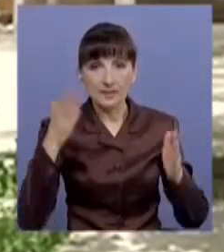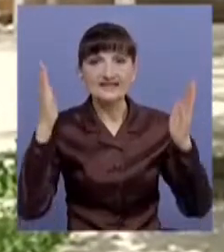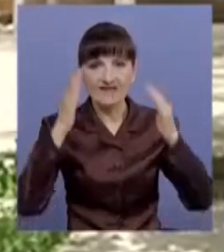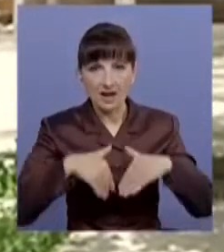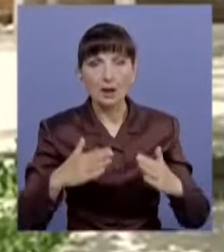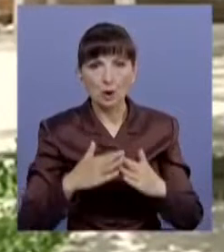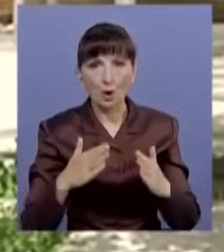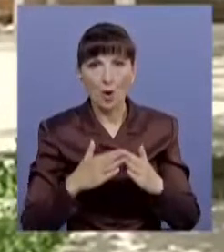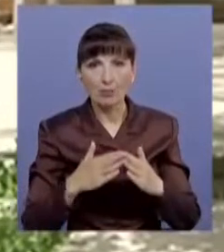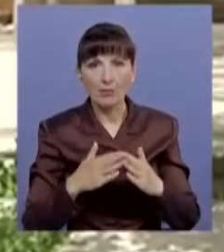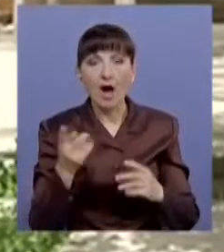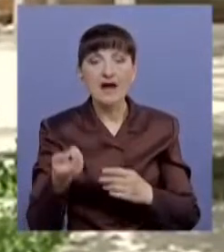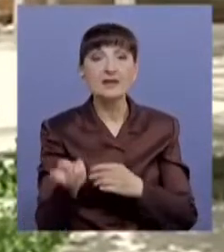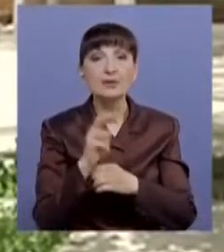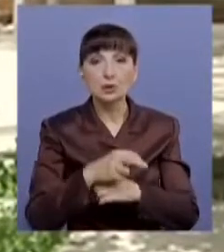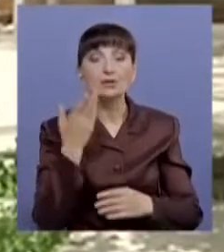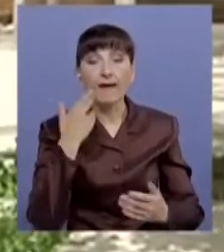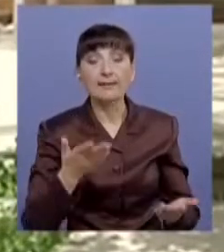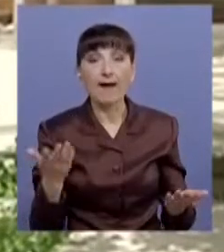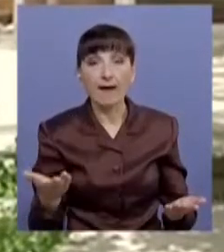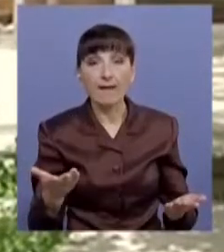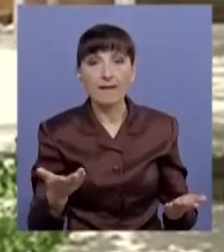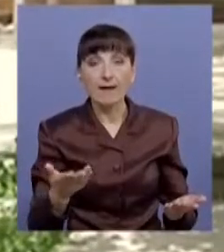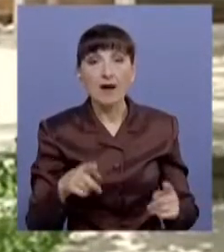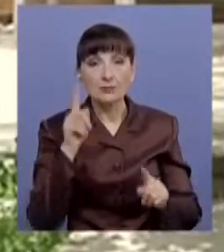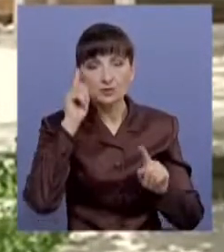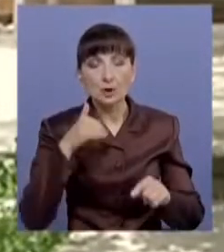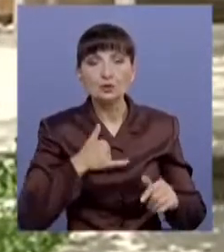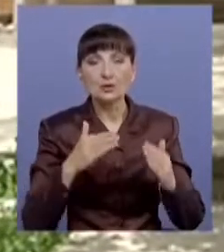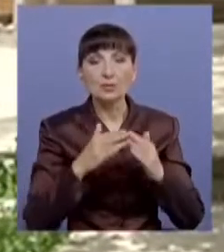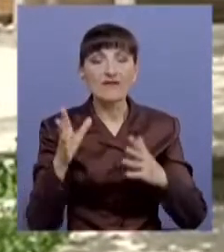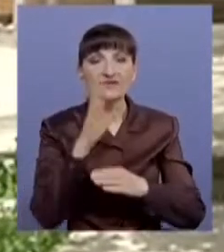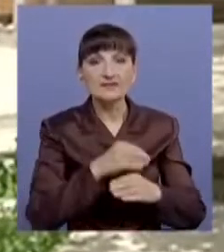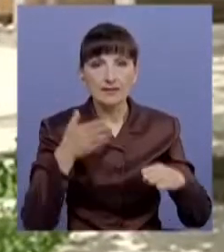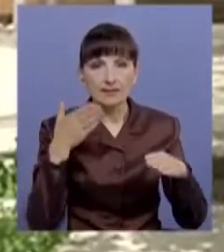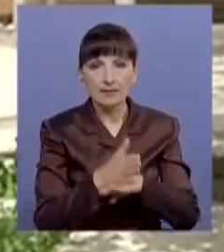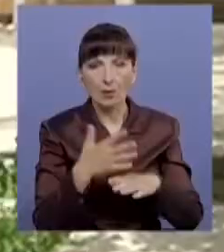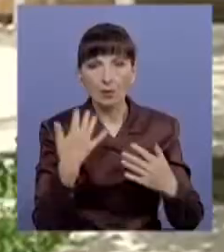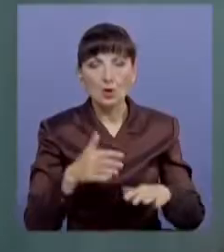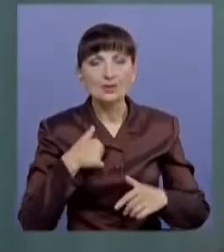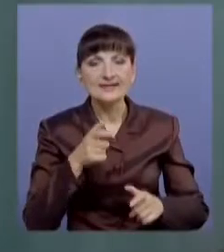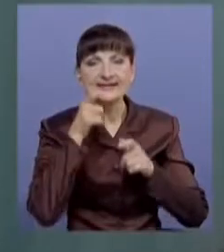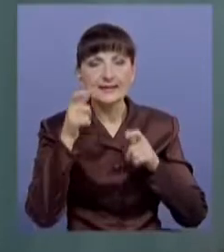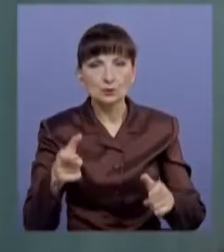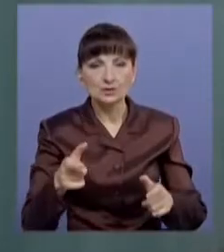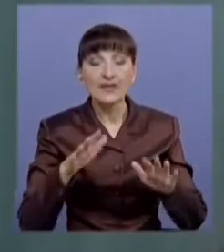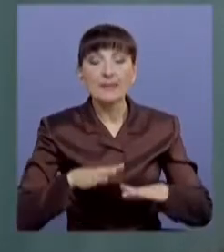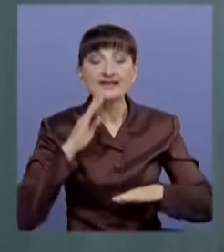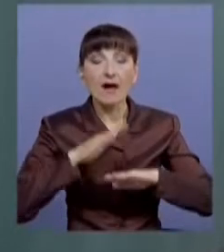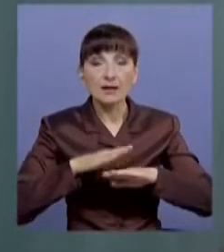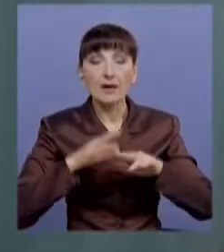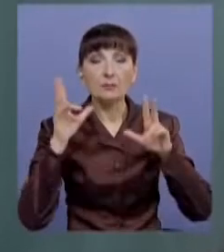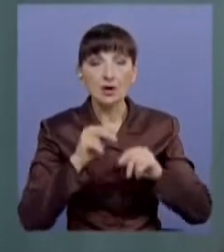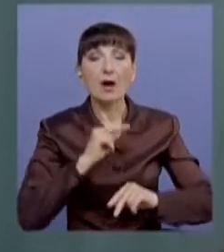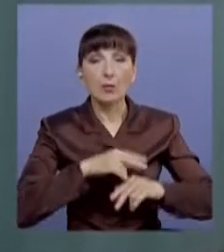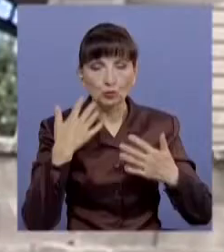завалило, тогда они к нам придут. Тогда они будут знать, что дома у нас все развалены. У нас крик души. В местном акимате заверяют,